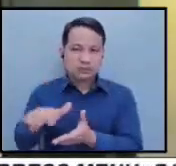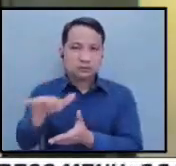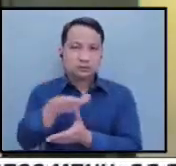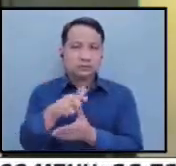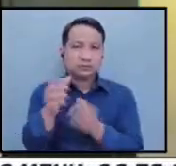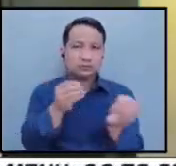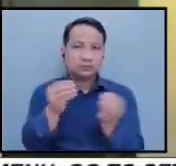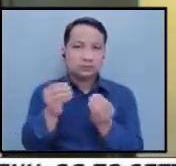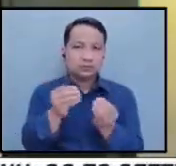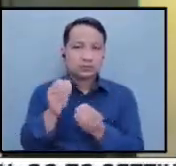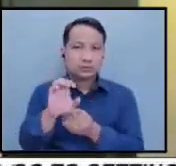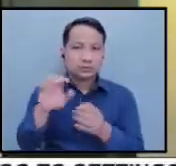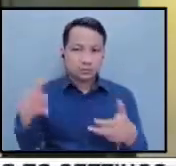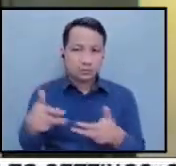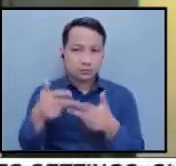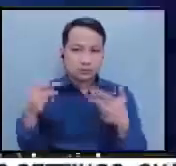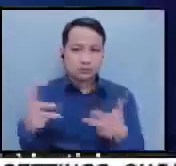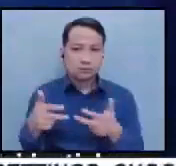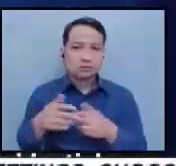operasyon ito.